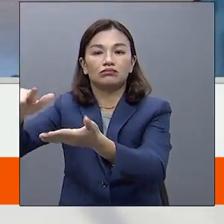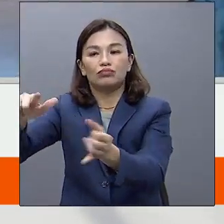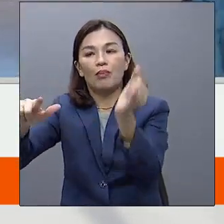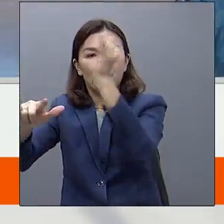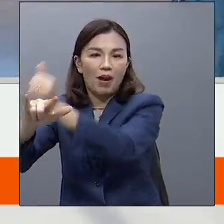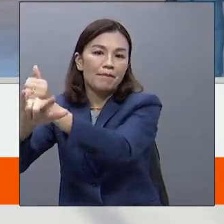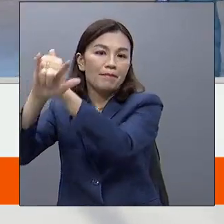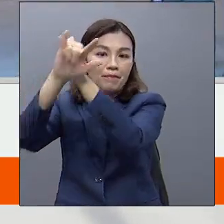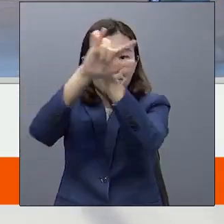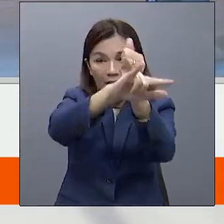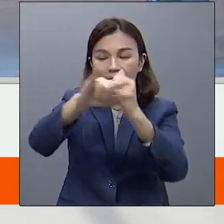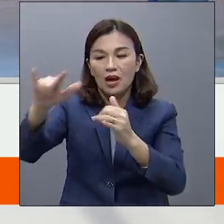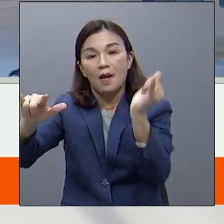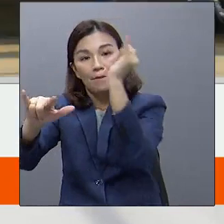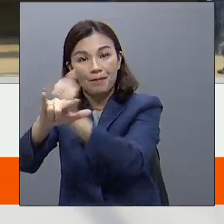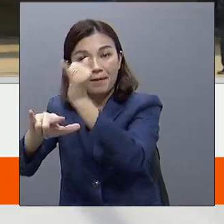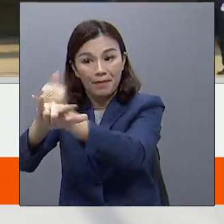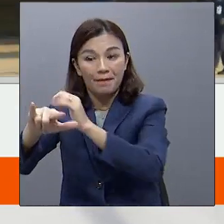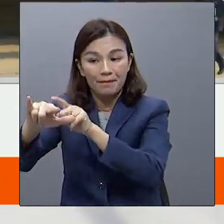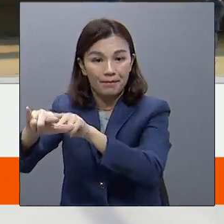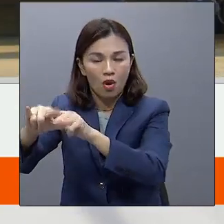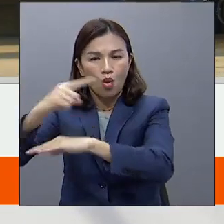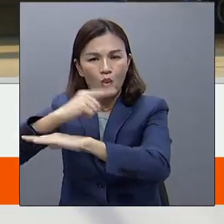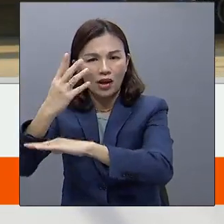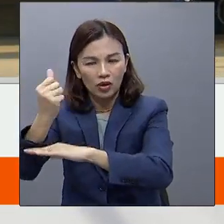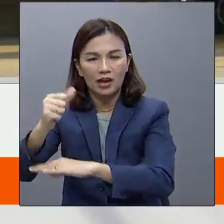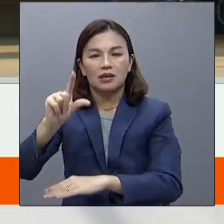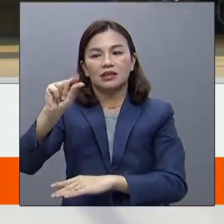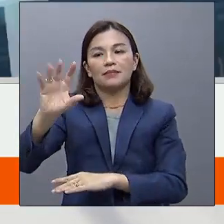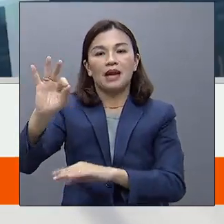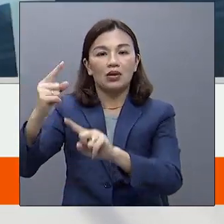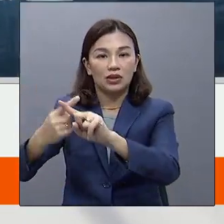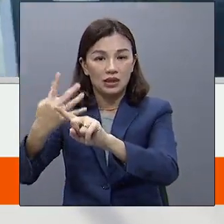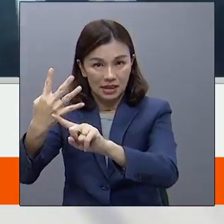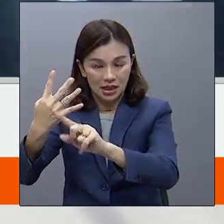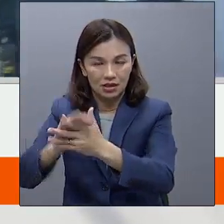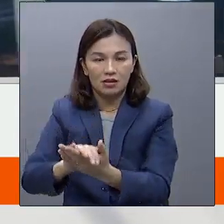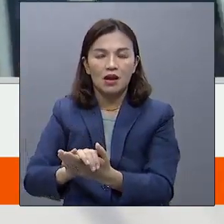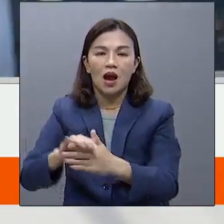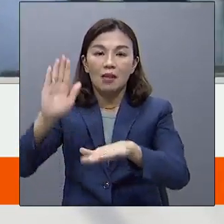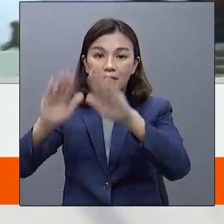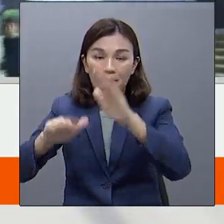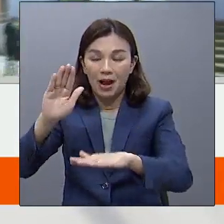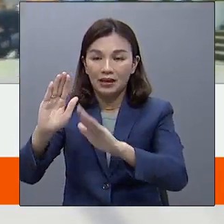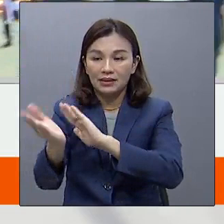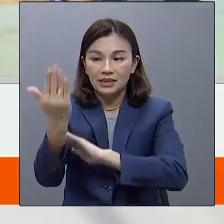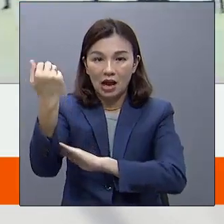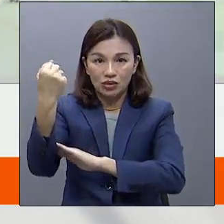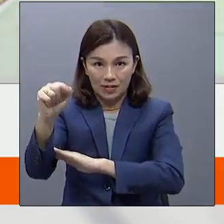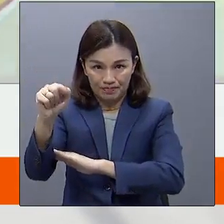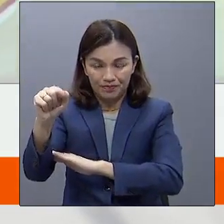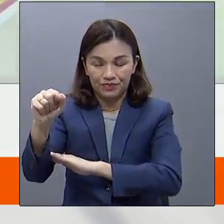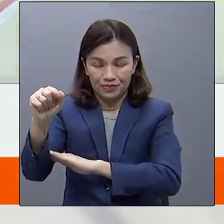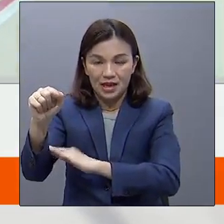นะช่วงถ้าไปไปตามแผนก็10:00นเช้าของวันที่ 29